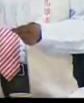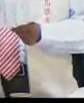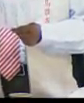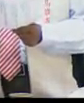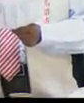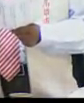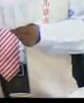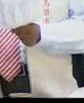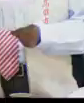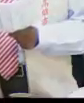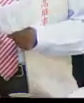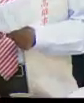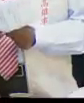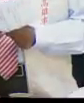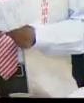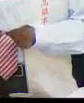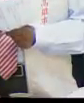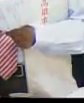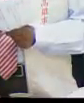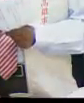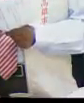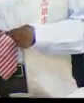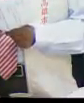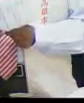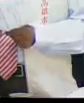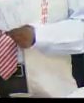前的行政区管辖。